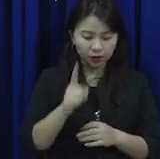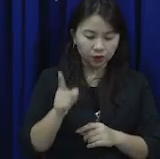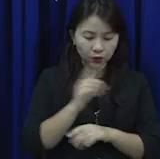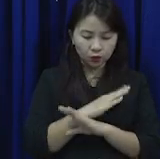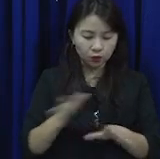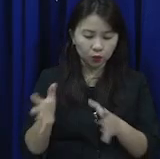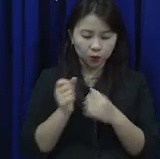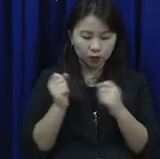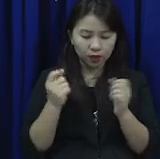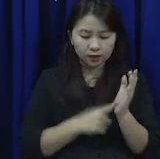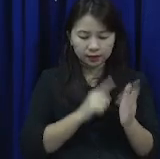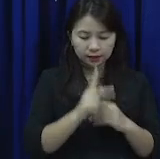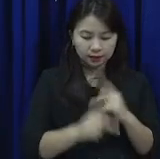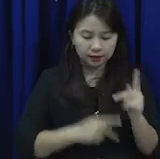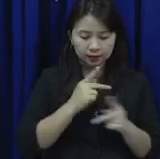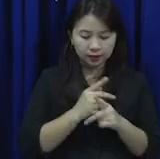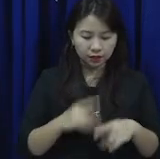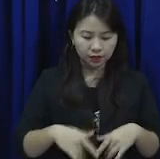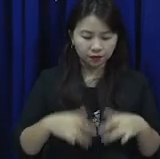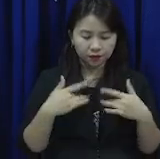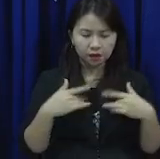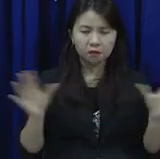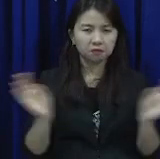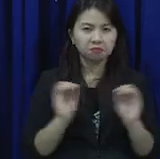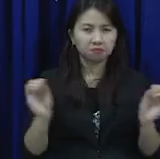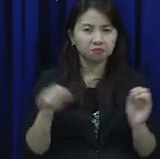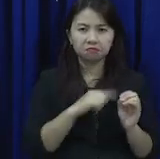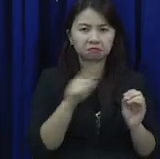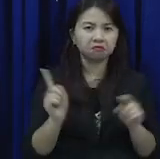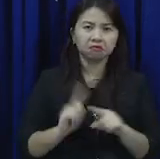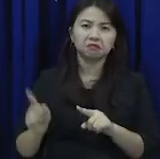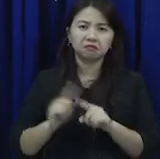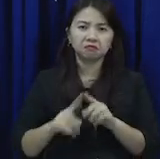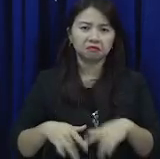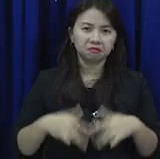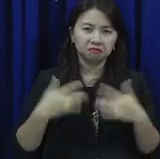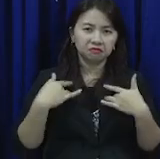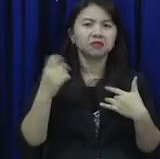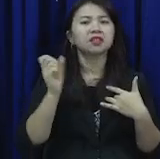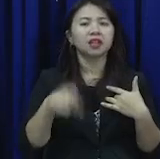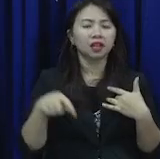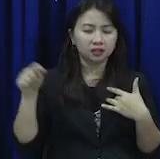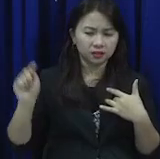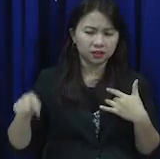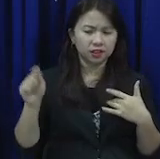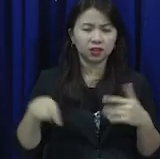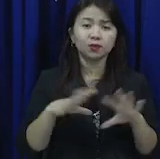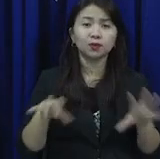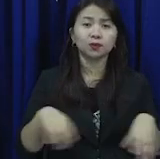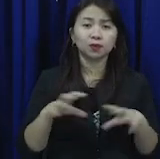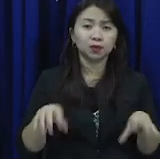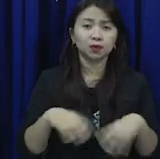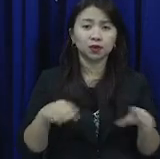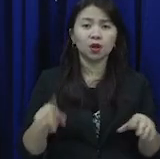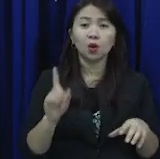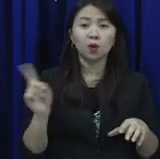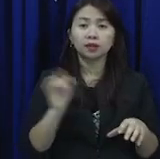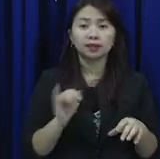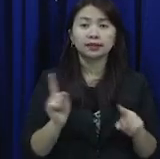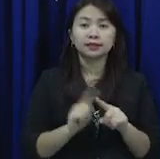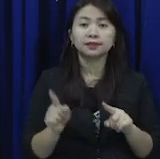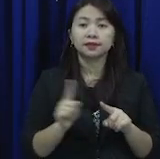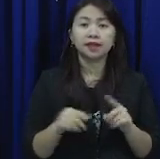tayong nabubuhay wala tayong pagkai buhay trabaho rin to you see it's just that our difference is